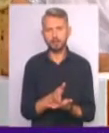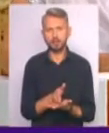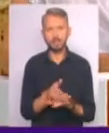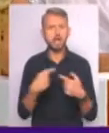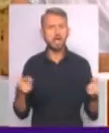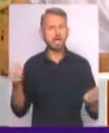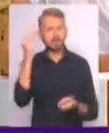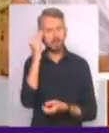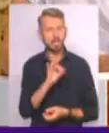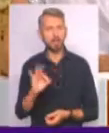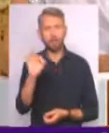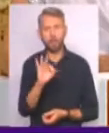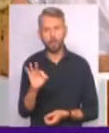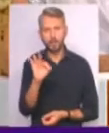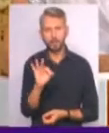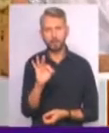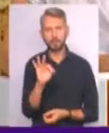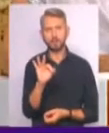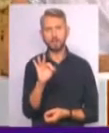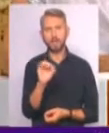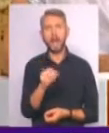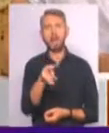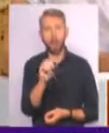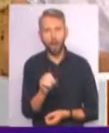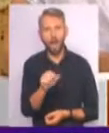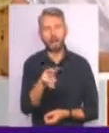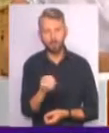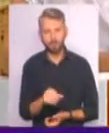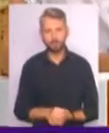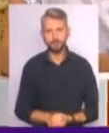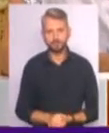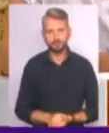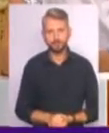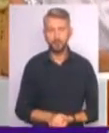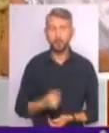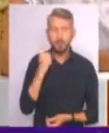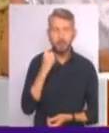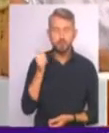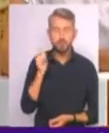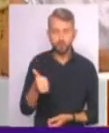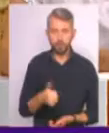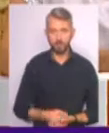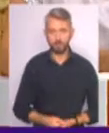різне мнення по поводу... Алло, алло. Так, ми чуємо, добре.